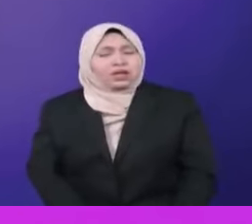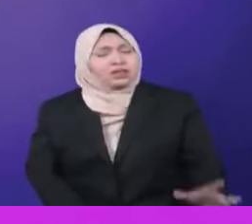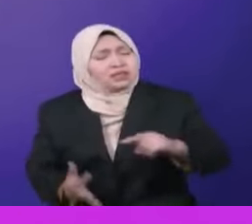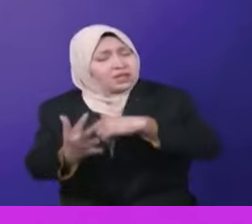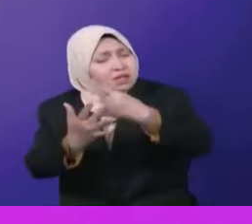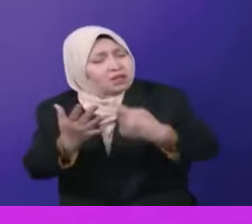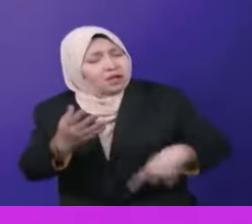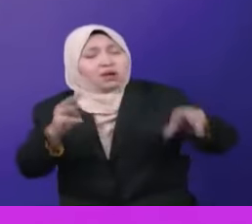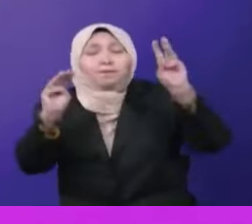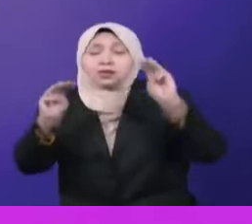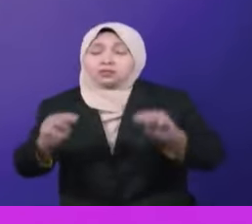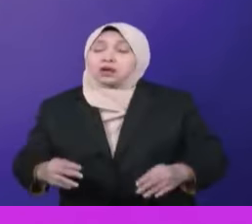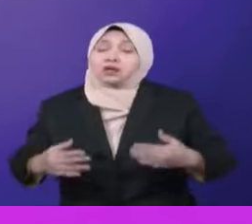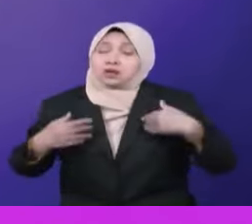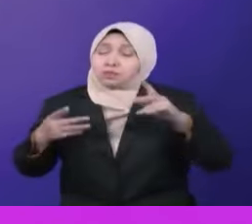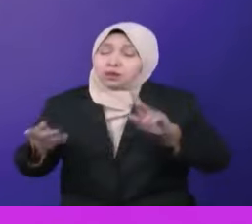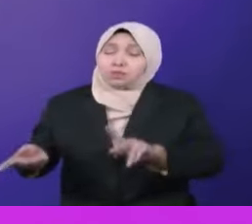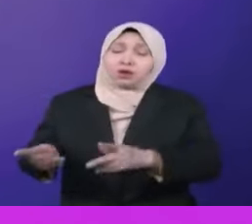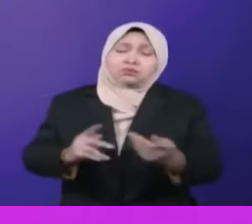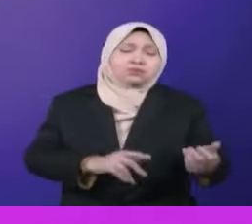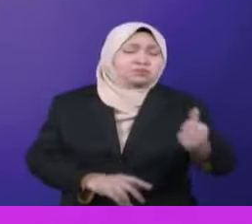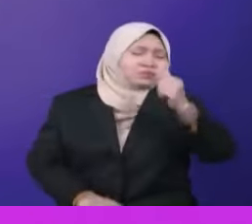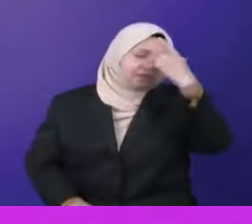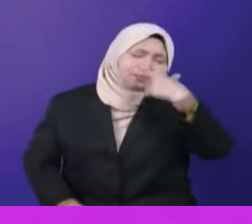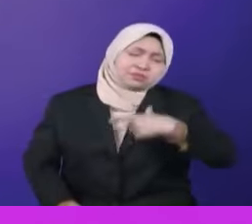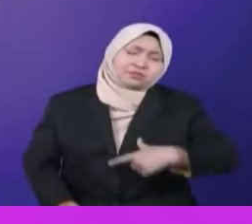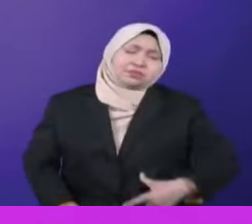ومن الناس من